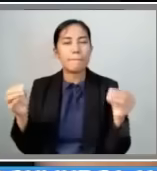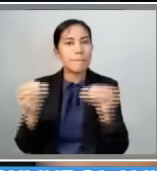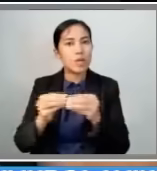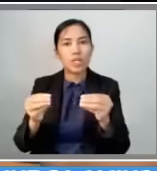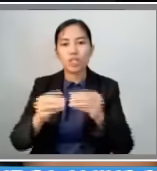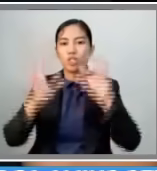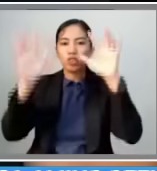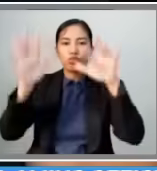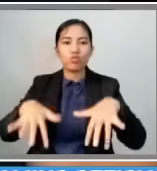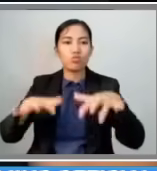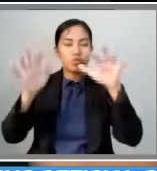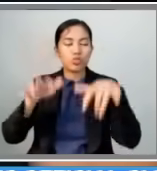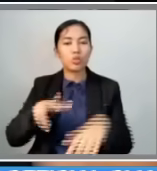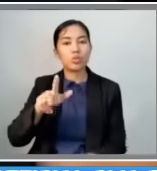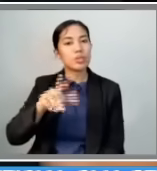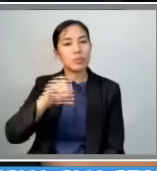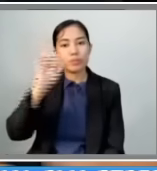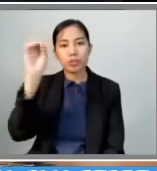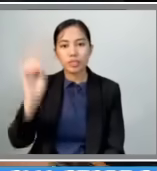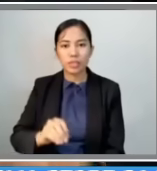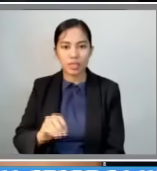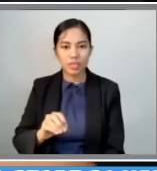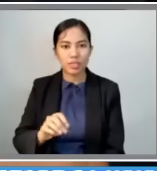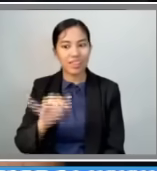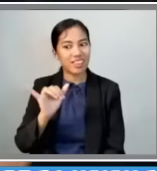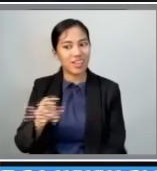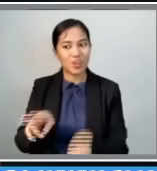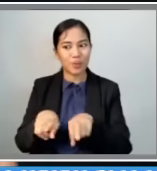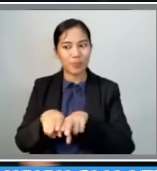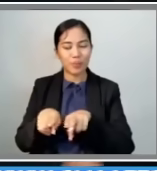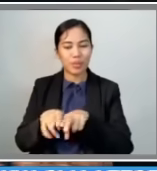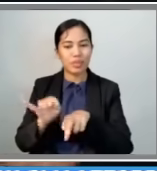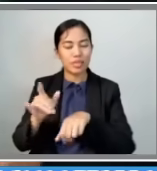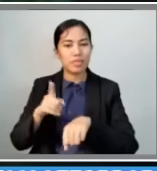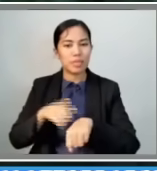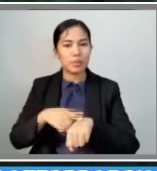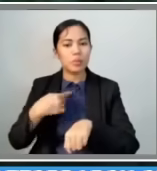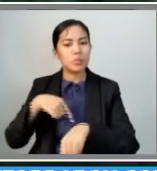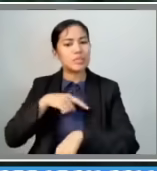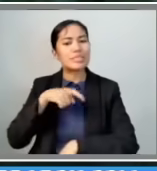23%. That would be the normal during that time. So we need to really act fast now.